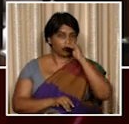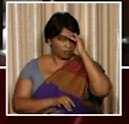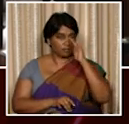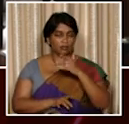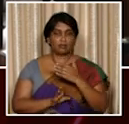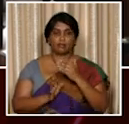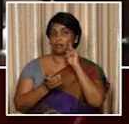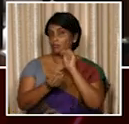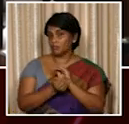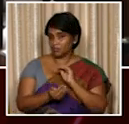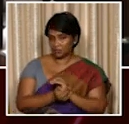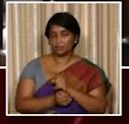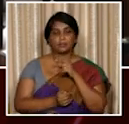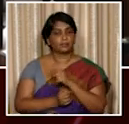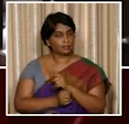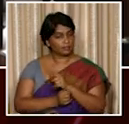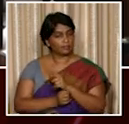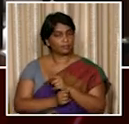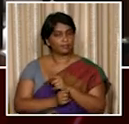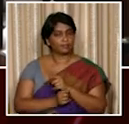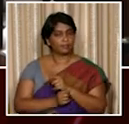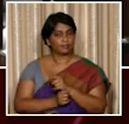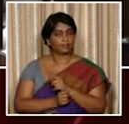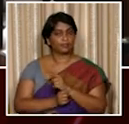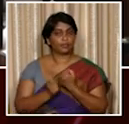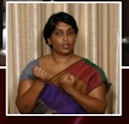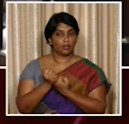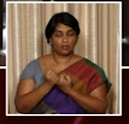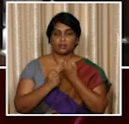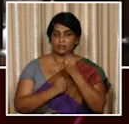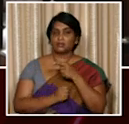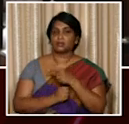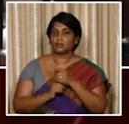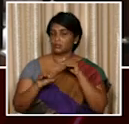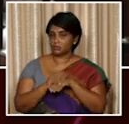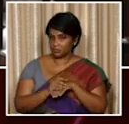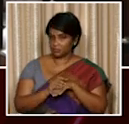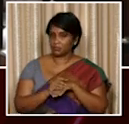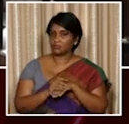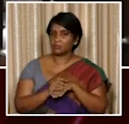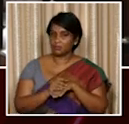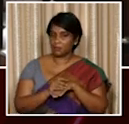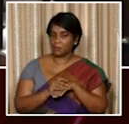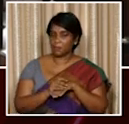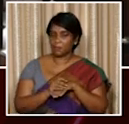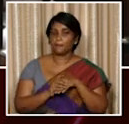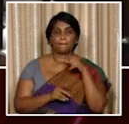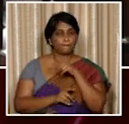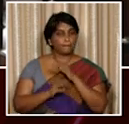அவருக்கு பக்கபலமாக நின்றதிலே அவர் மிக துல்லியமாக செயல்பட்டதை இந்த உயர் சபையிலே